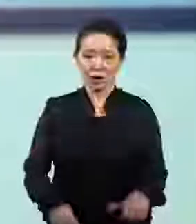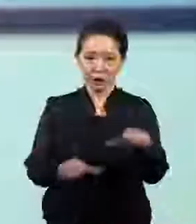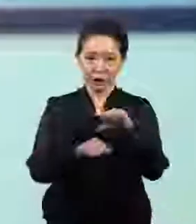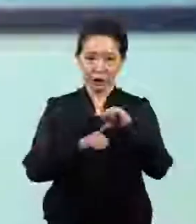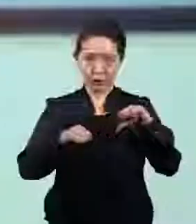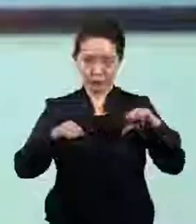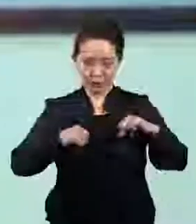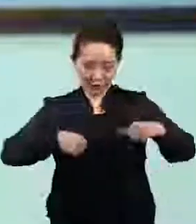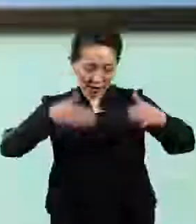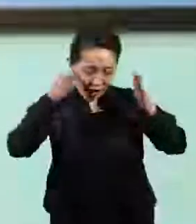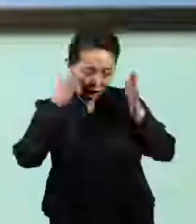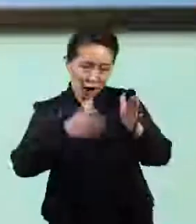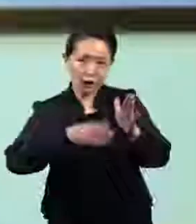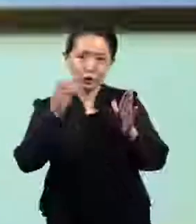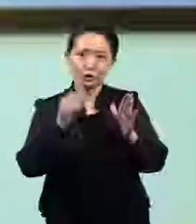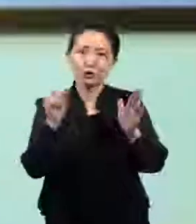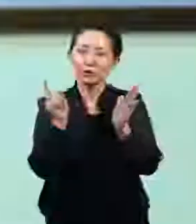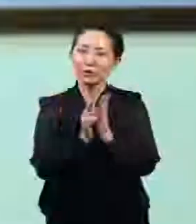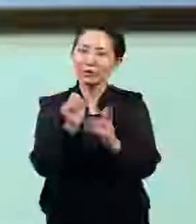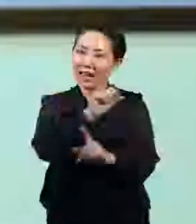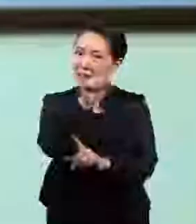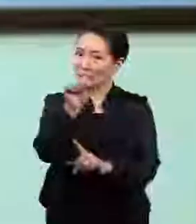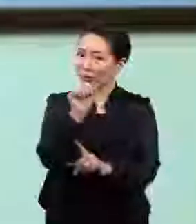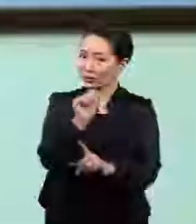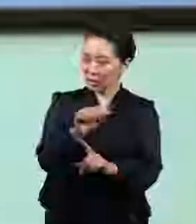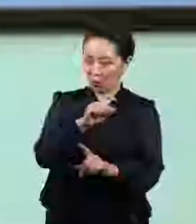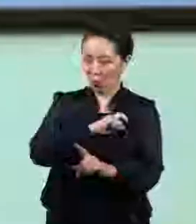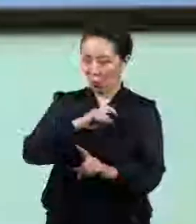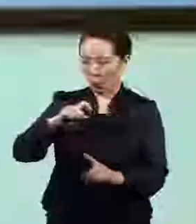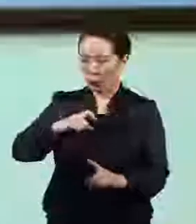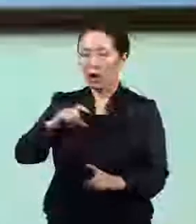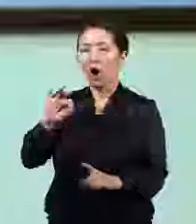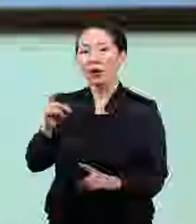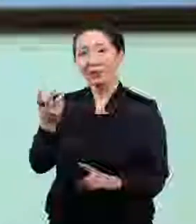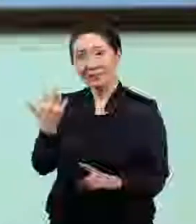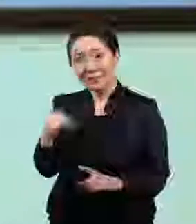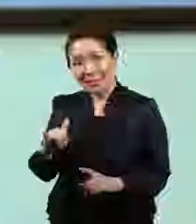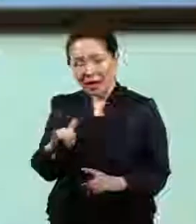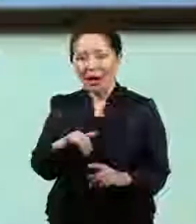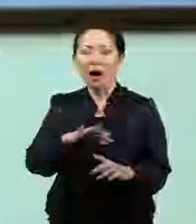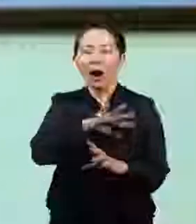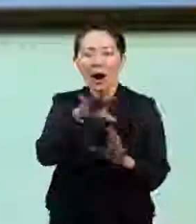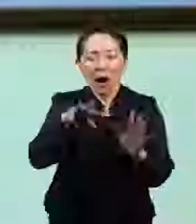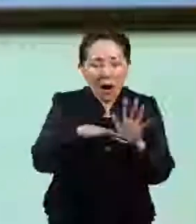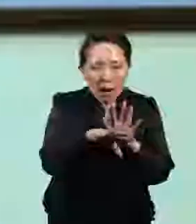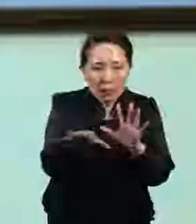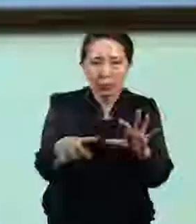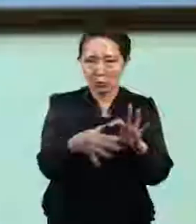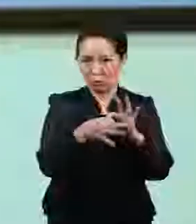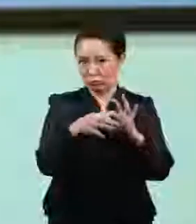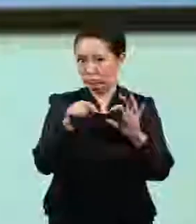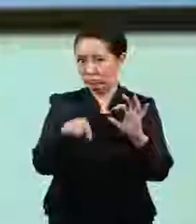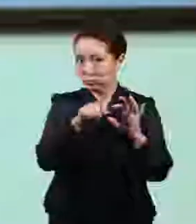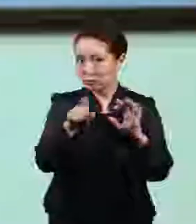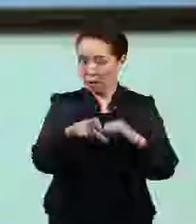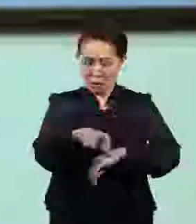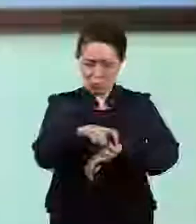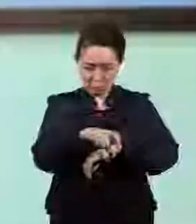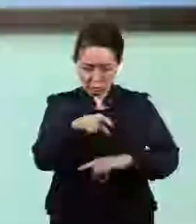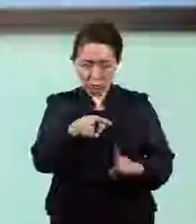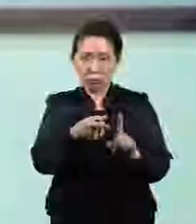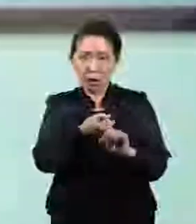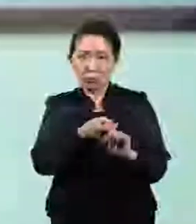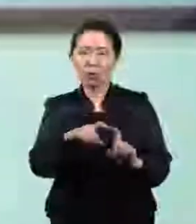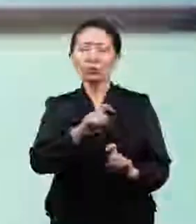Иргэний хувьд анхаарах ёстой чухал асуудлын нэг нь хувийн орон зай ба нууцын хамар хүрээ хязгаарлалтын тухай асуудал байдаг. Мэргэжлийнхэн хүрээнд